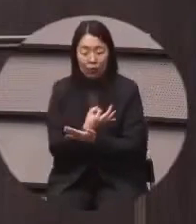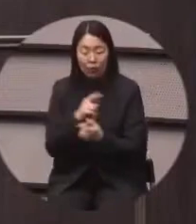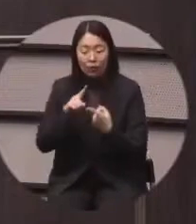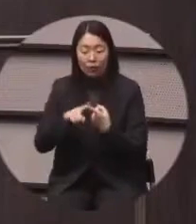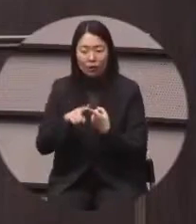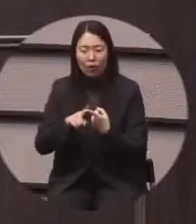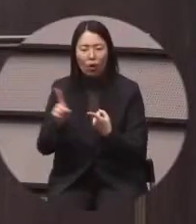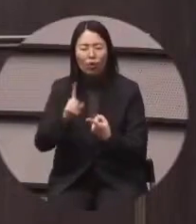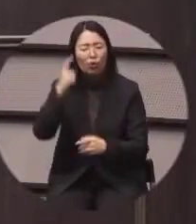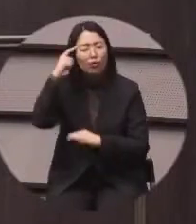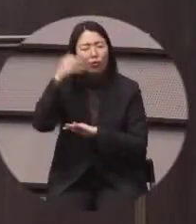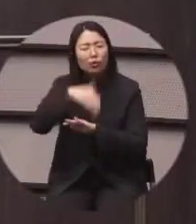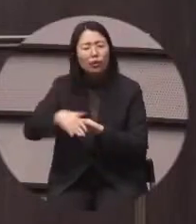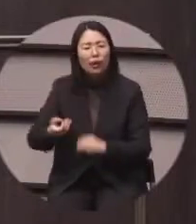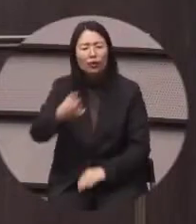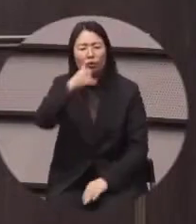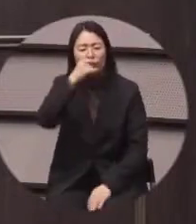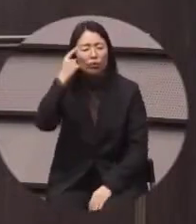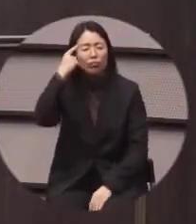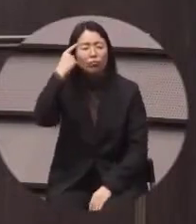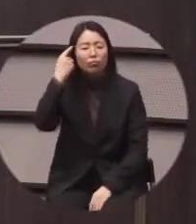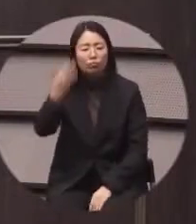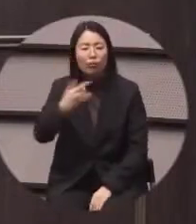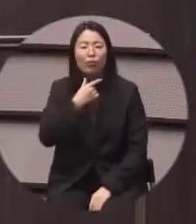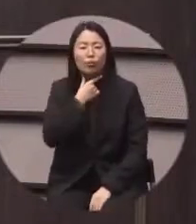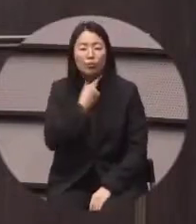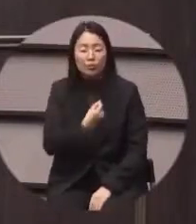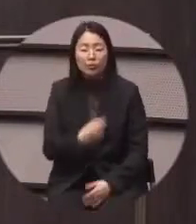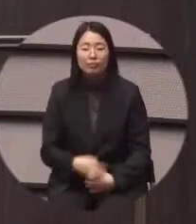어떠한 계획을 갖고 있는지 구체적인 답변을 요구하는 바입니다.